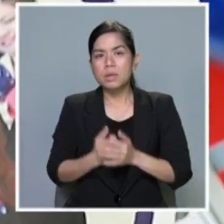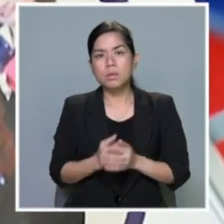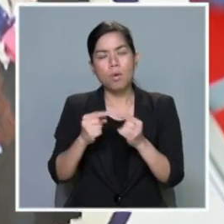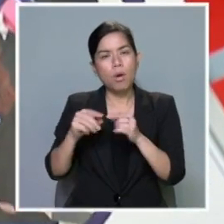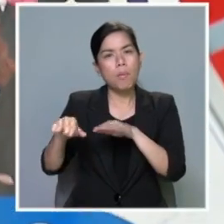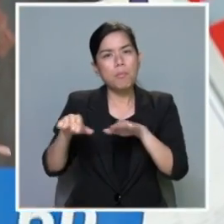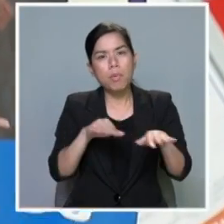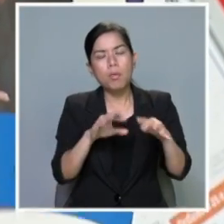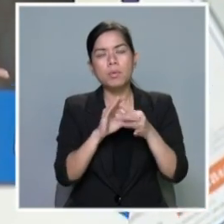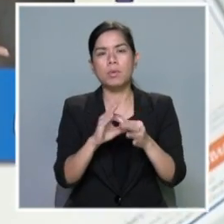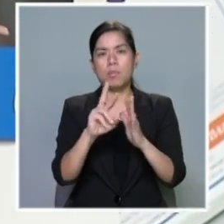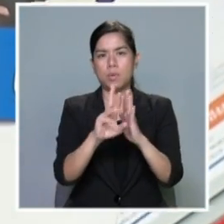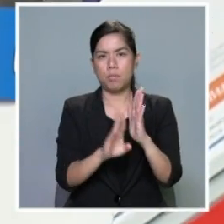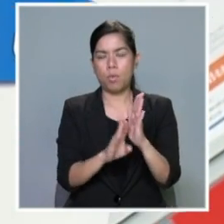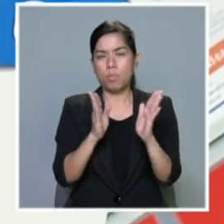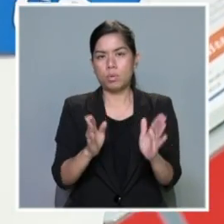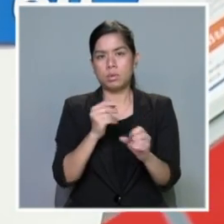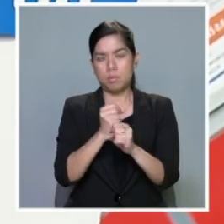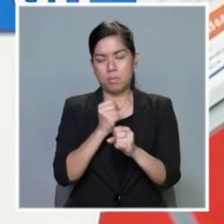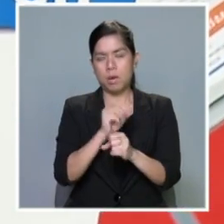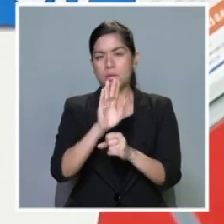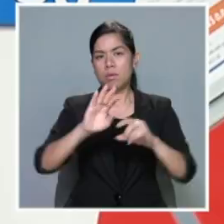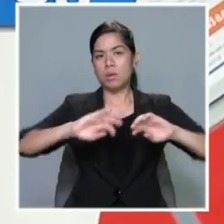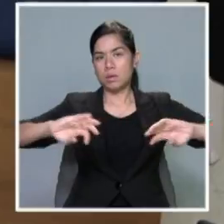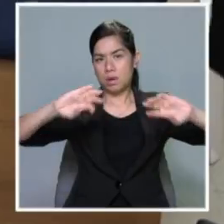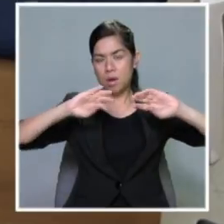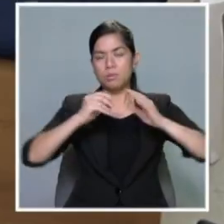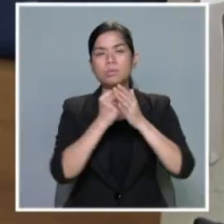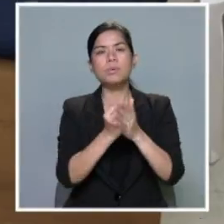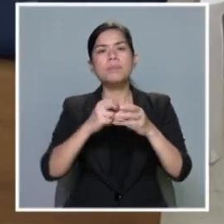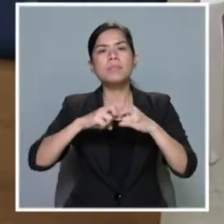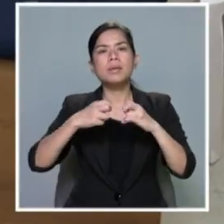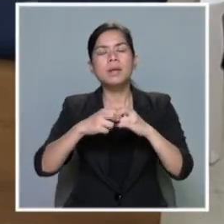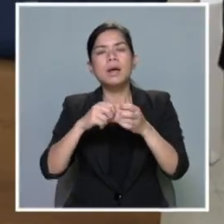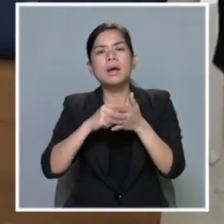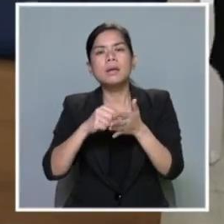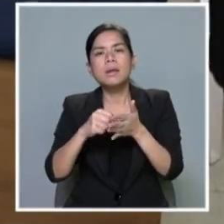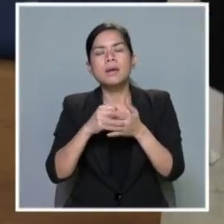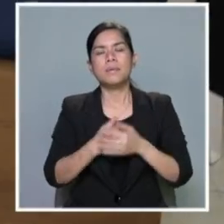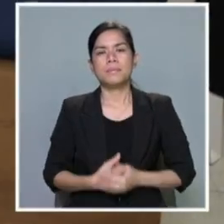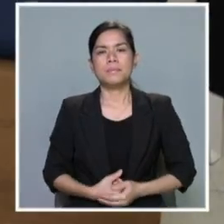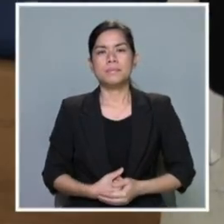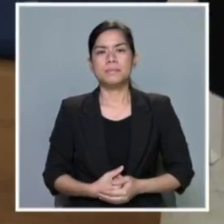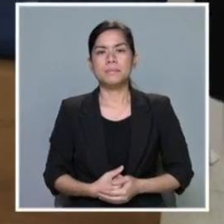าเข้าสู่ระบบราชการอย่างมีประสิทธิภาพซึ่งจะช่วยแก้ไขปัญหาการว่างงานลงได้ค่ะ